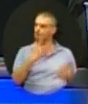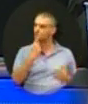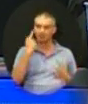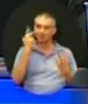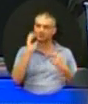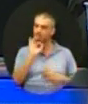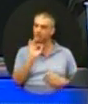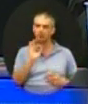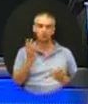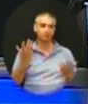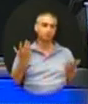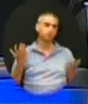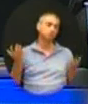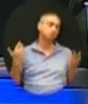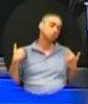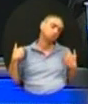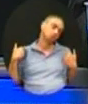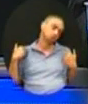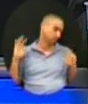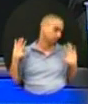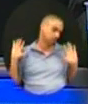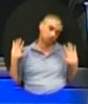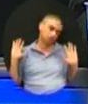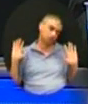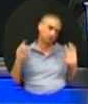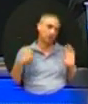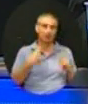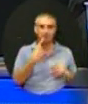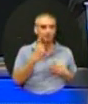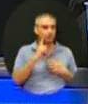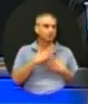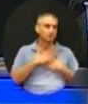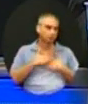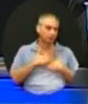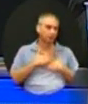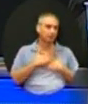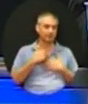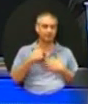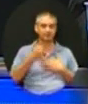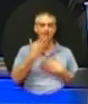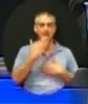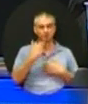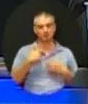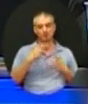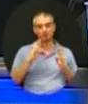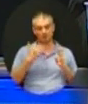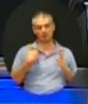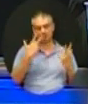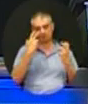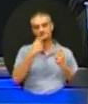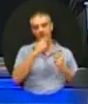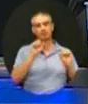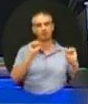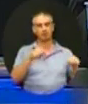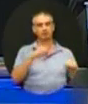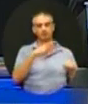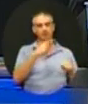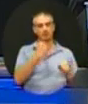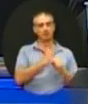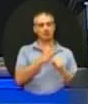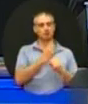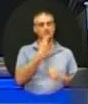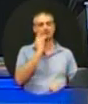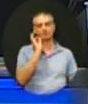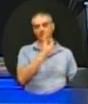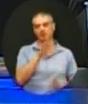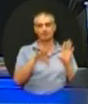רמת הציפיות בממשלה אני לא לא יודע לדבר בשם הממשלה א יודע לדבר בשם עצמי כן כי שר ירושלים אני בהחלט מצפה מהנשיא לקיים את